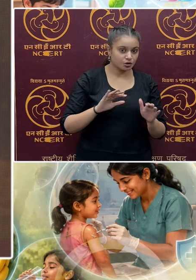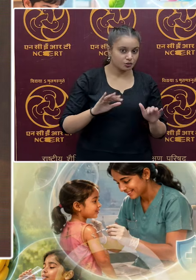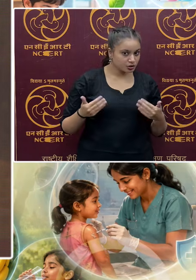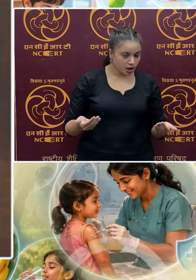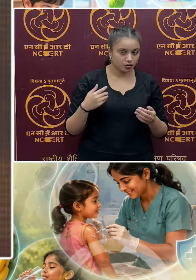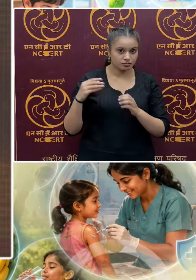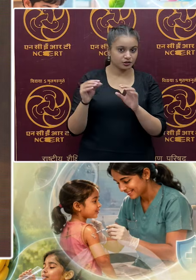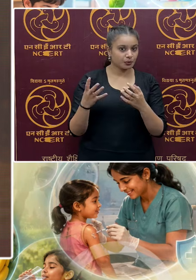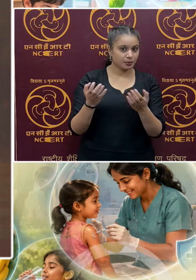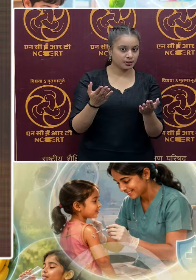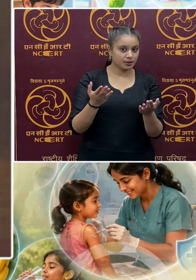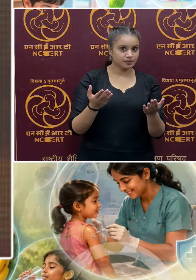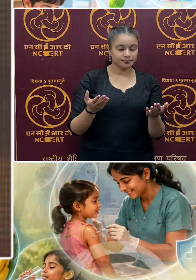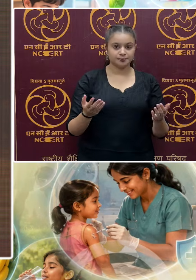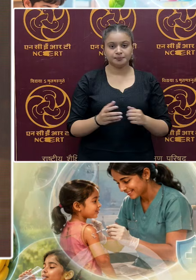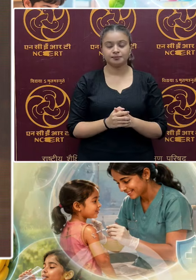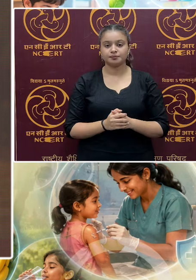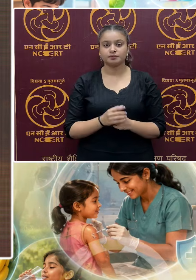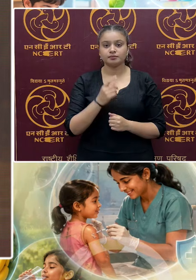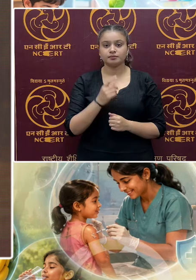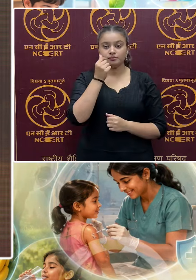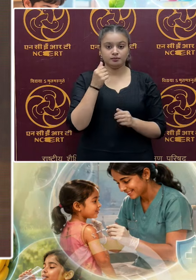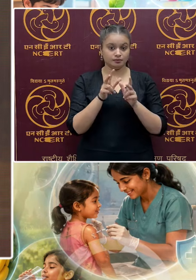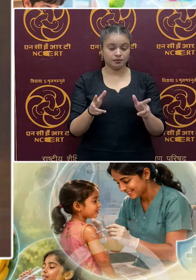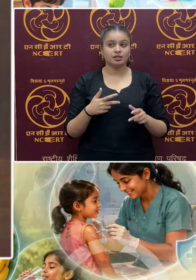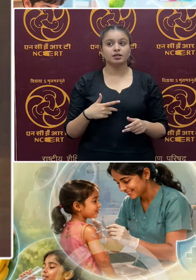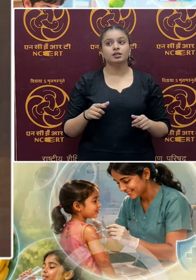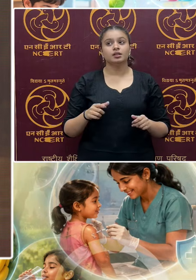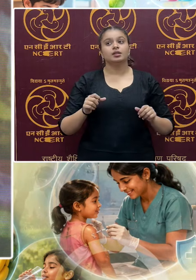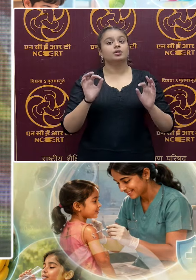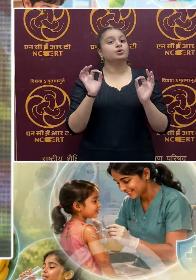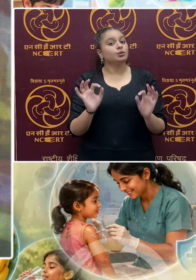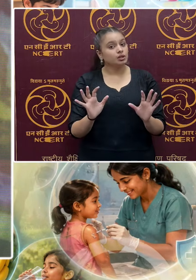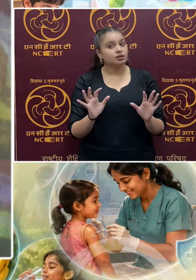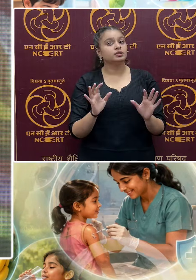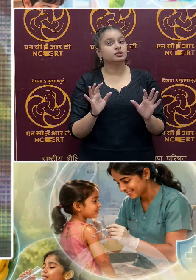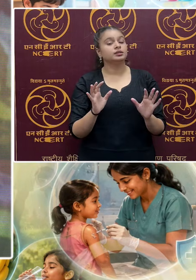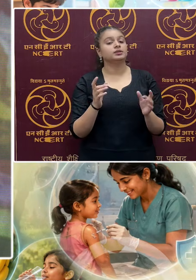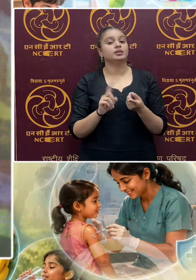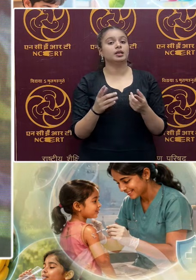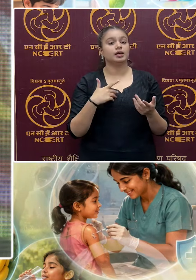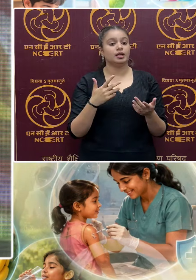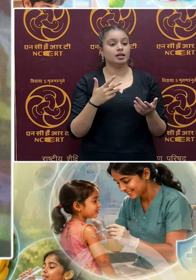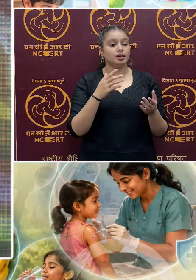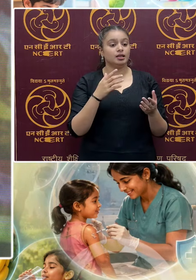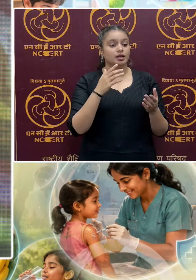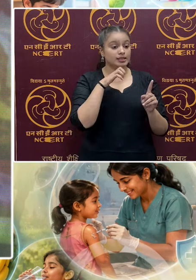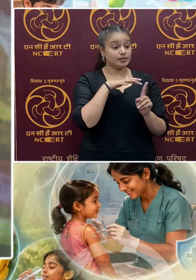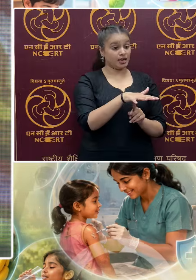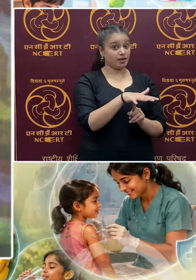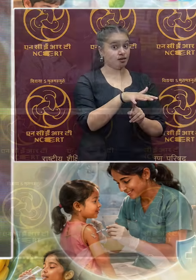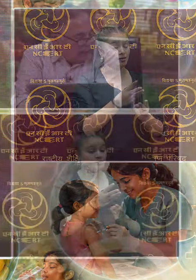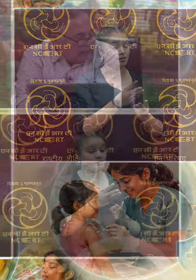सर बताना चाहेंगे? सबसे अच्छी बात यह है कि communicable disease can be prevented